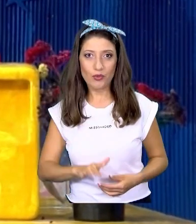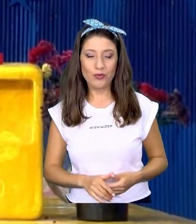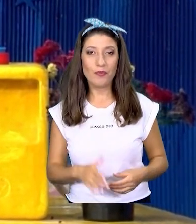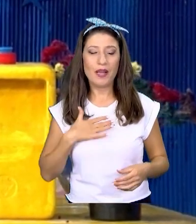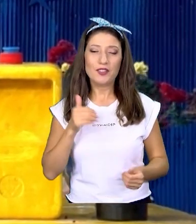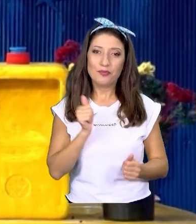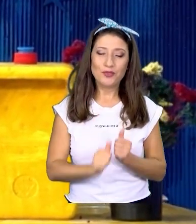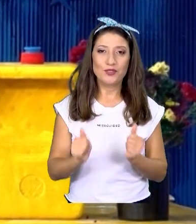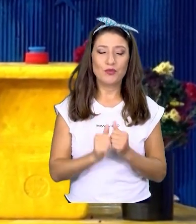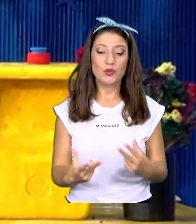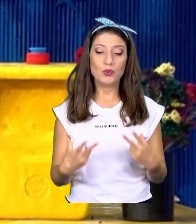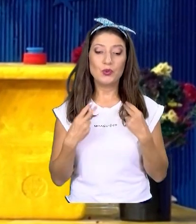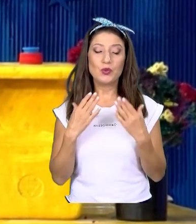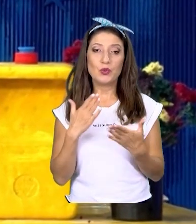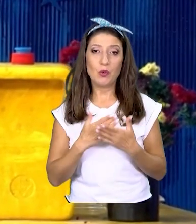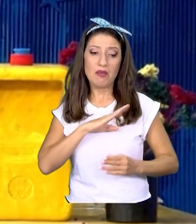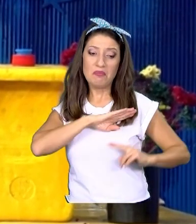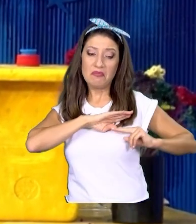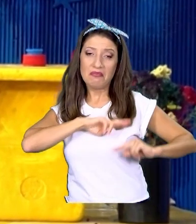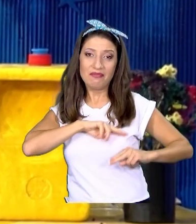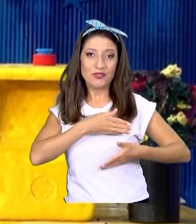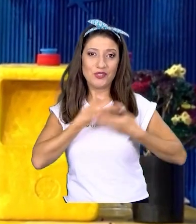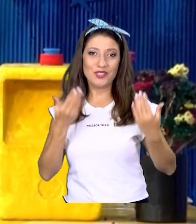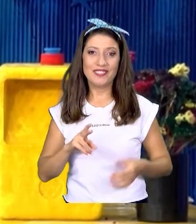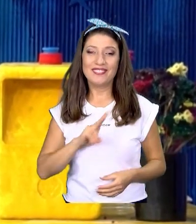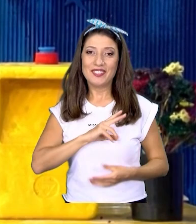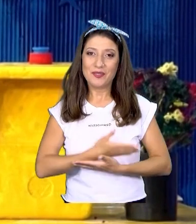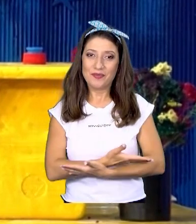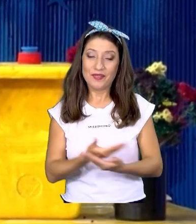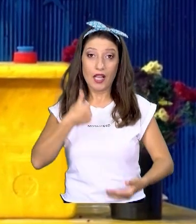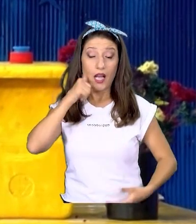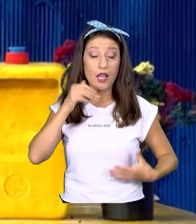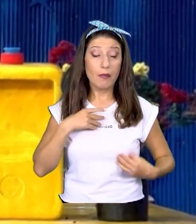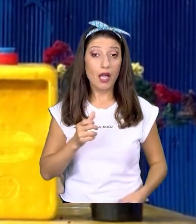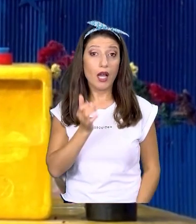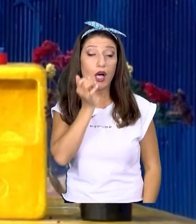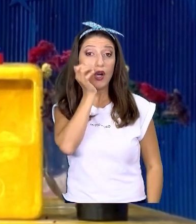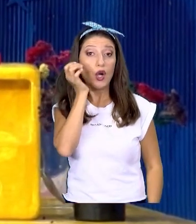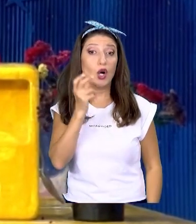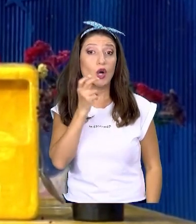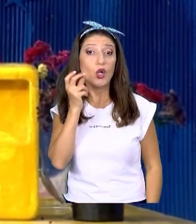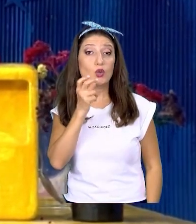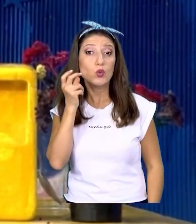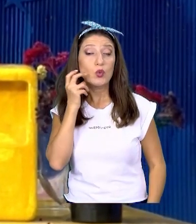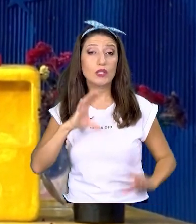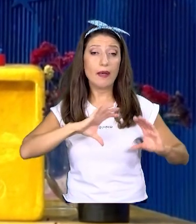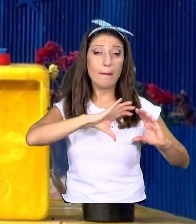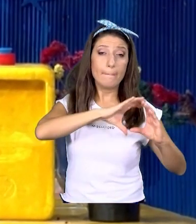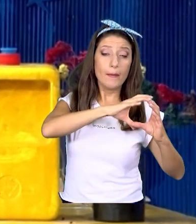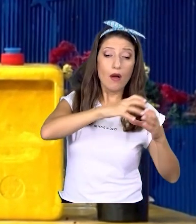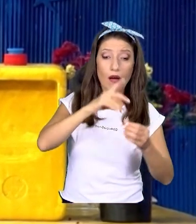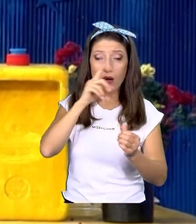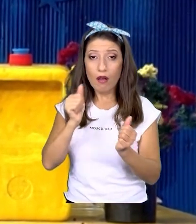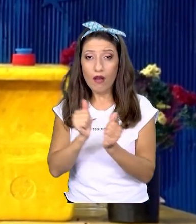անում, մենք միշտ հույսով ենք, բացի պստիկներ մեծիկներ, ջերեք, մենք անցանք ընկույզի մուրաբայի մոլորակի կողքով և